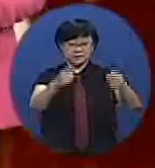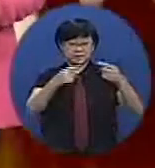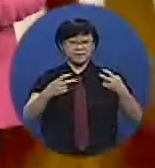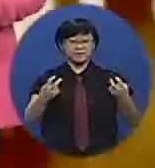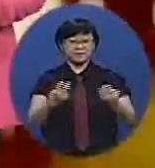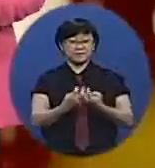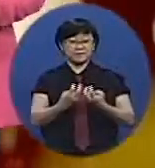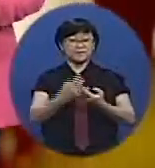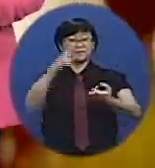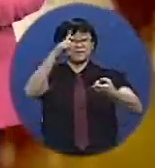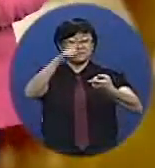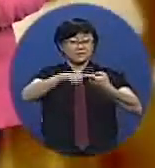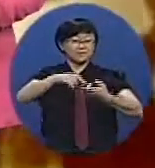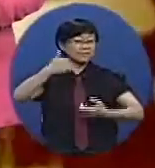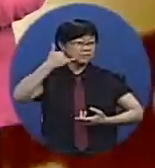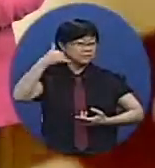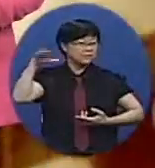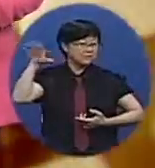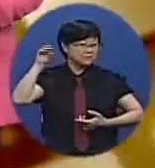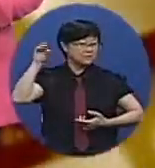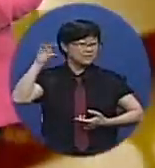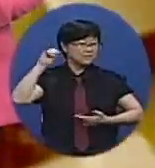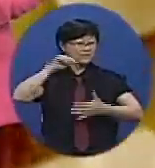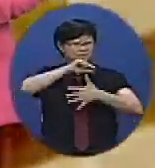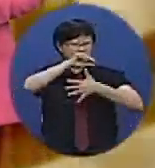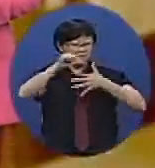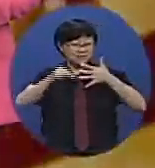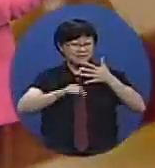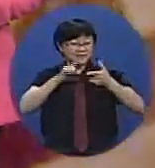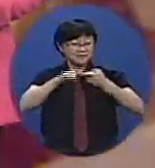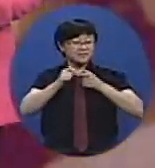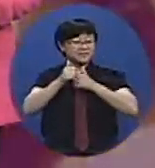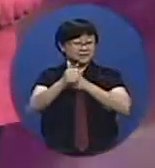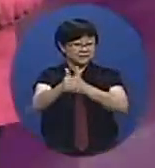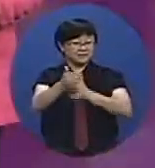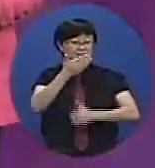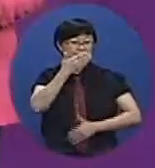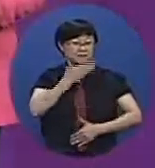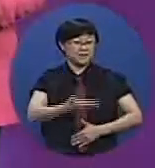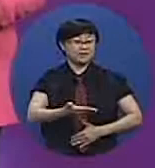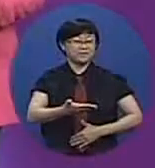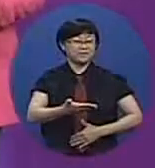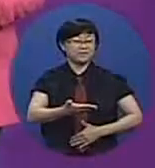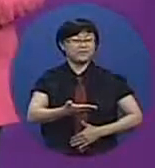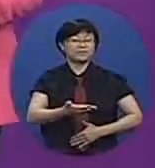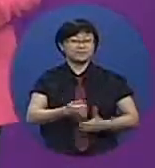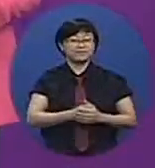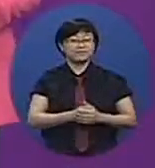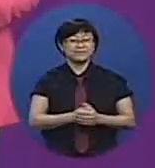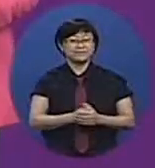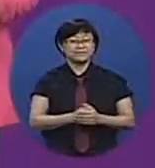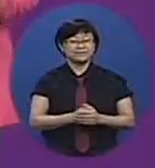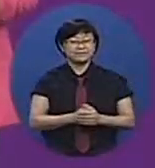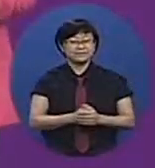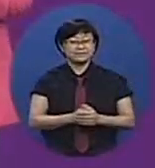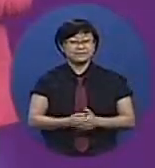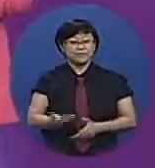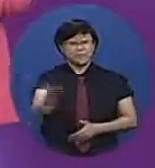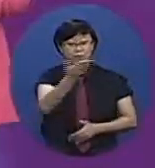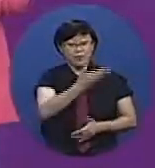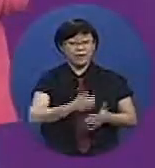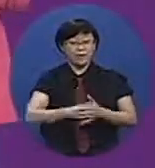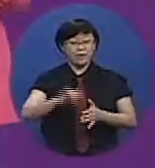방법이요? 그대로 전화기에 나오는 소리를 네. 듣고 눌러주시면 되겠습니다. 네, 그리고